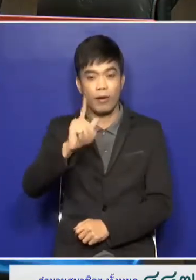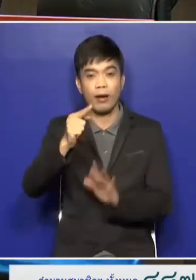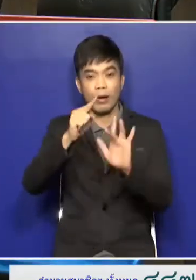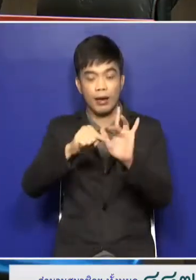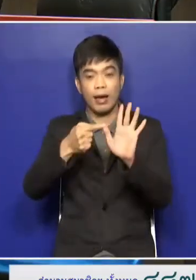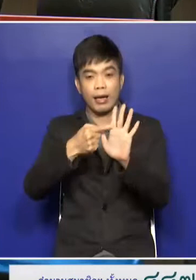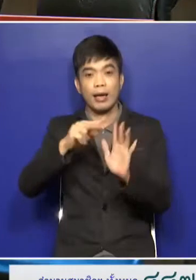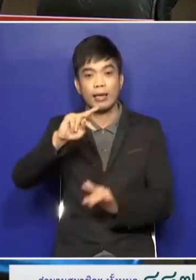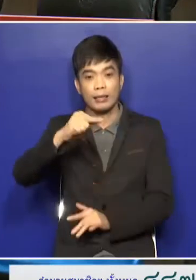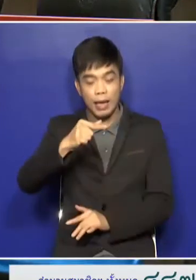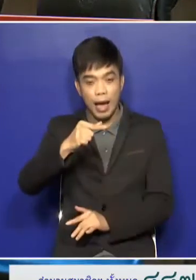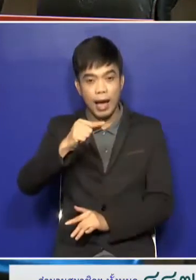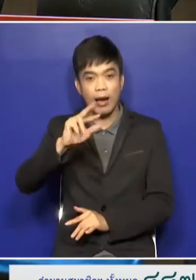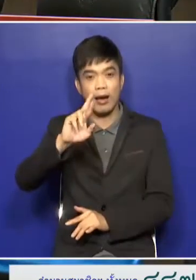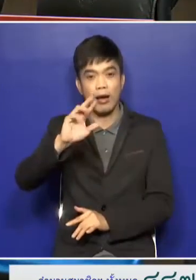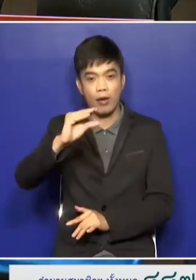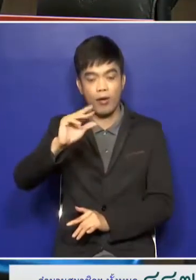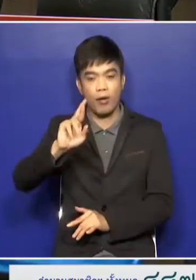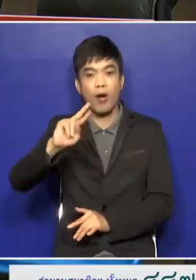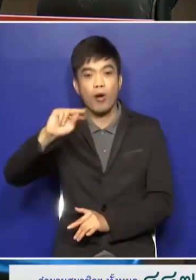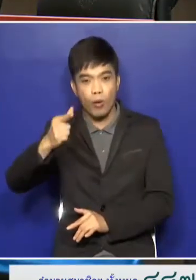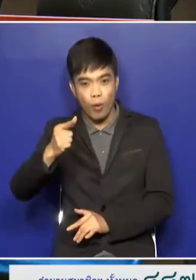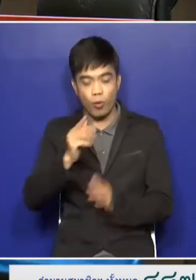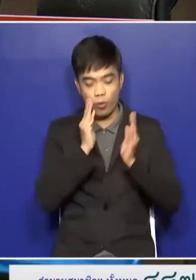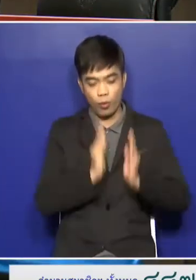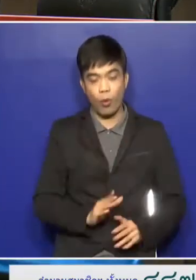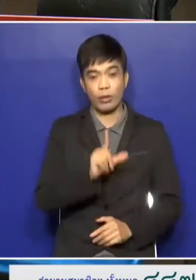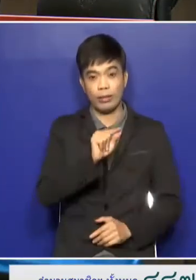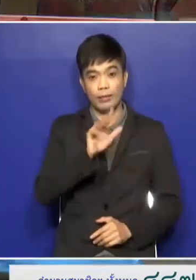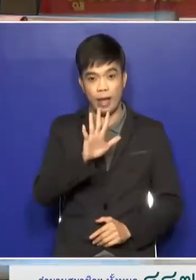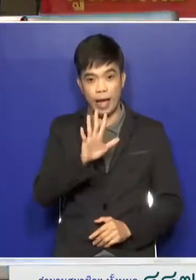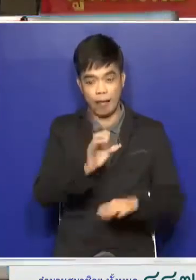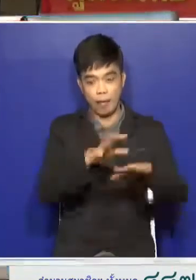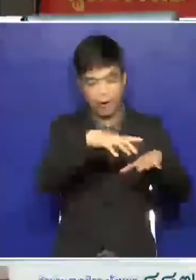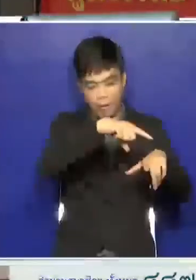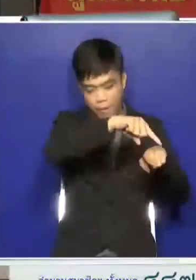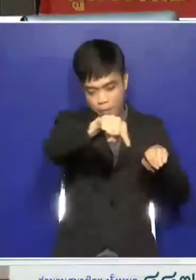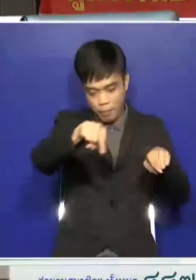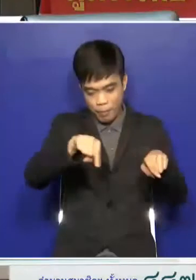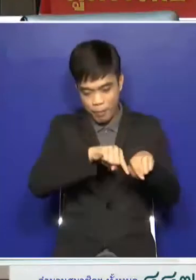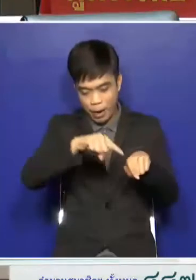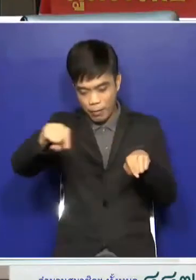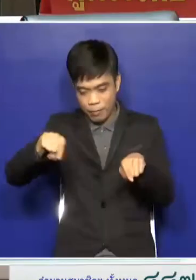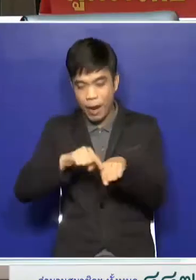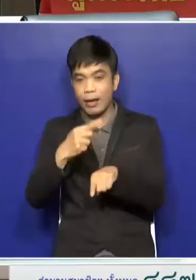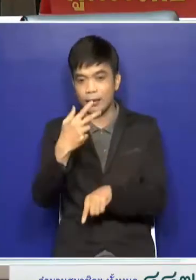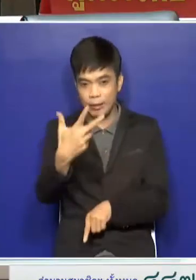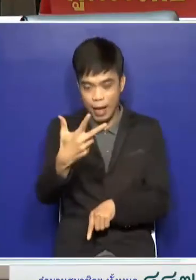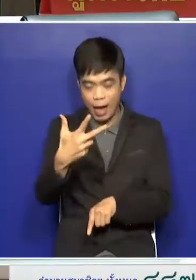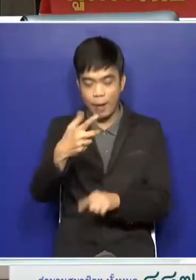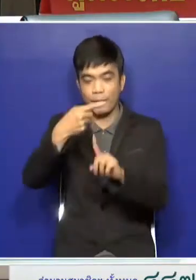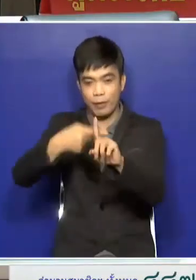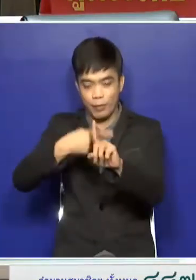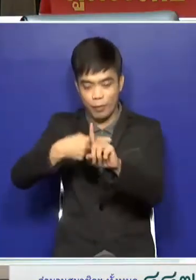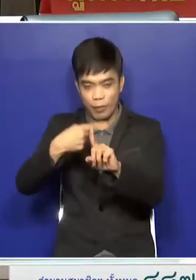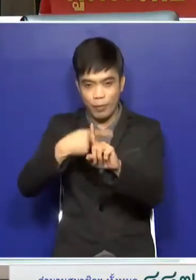ลบุรีครับจำนวน23รายในเนื้อที่3แปลงที่เช่ามาจากราชพัสดุกรมธนารักษ์เรื่องการขาด